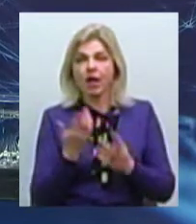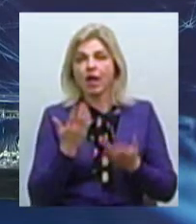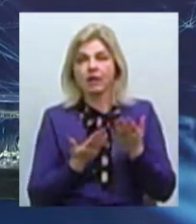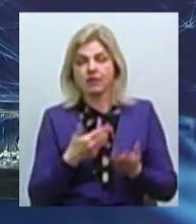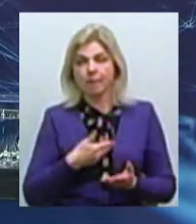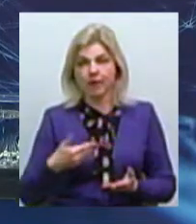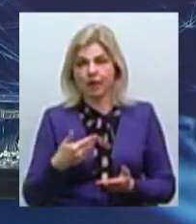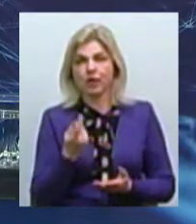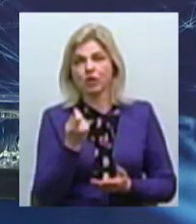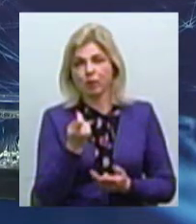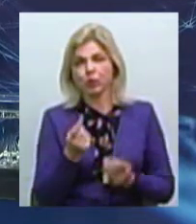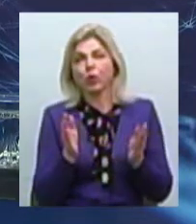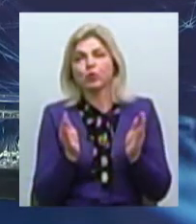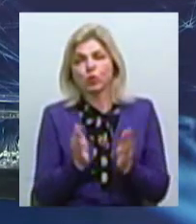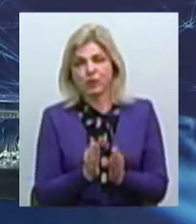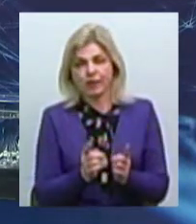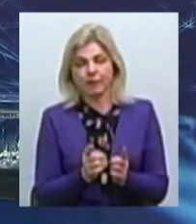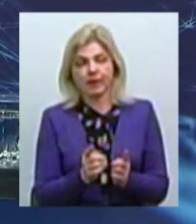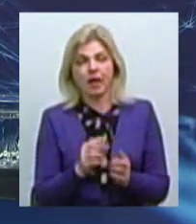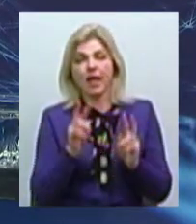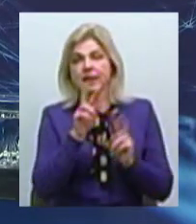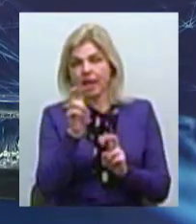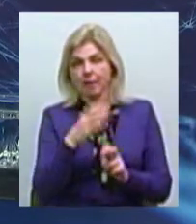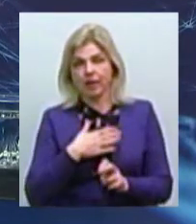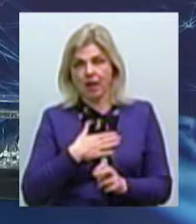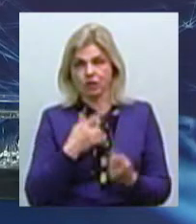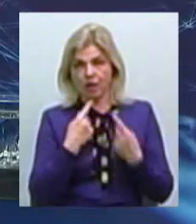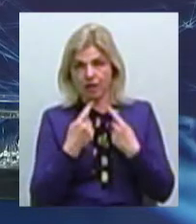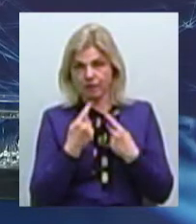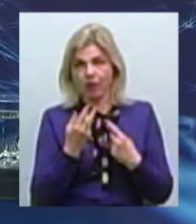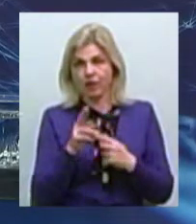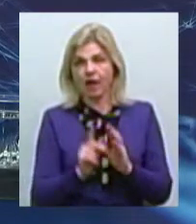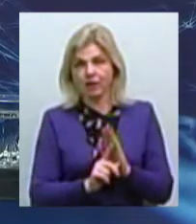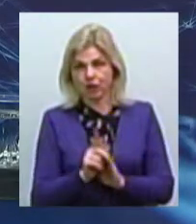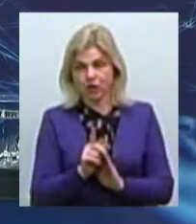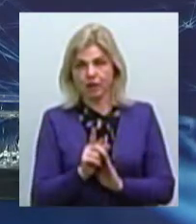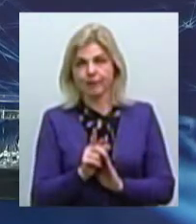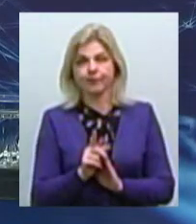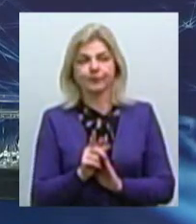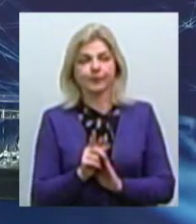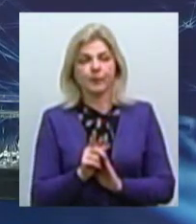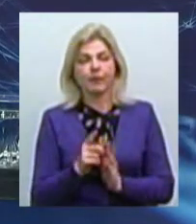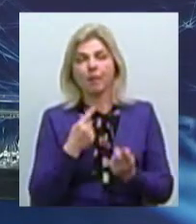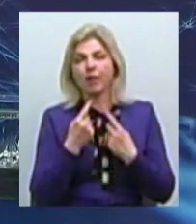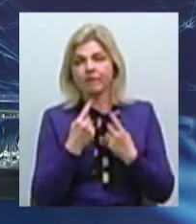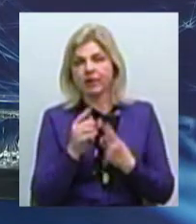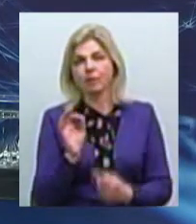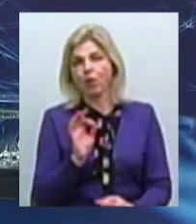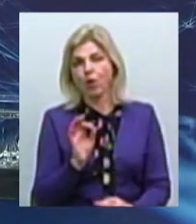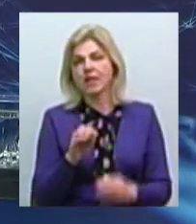чуть-чуть сузим тему нашего разговора для начала частности поговорим о